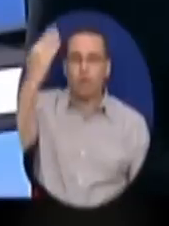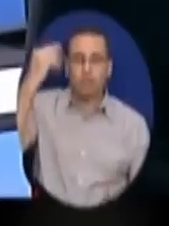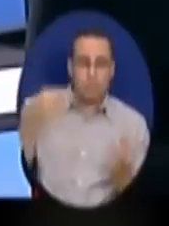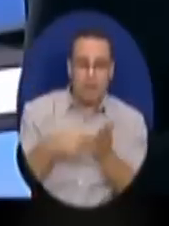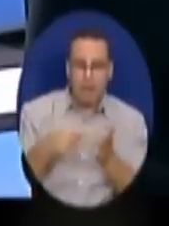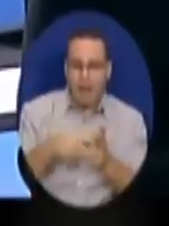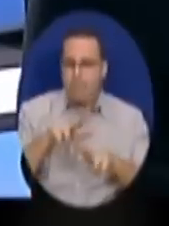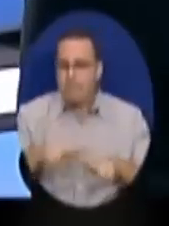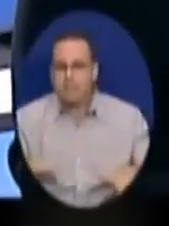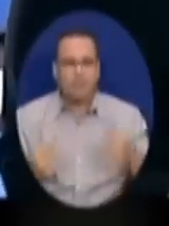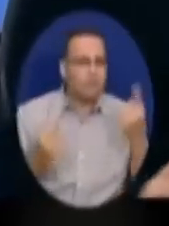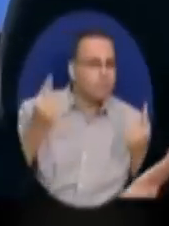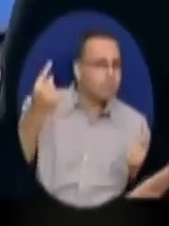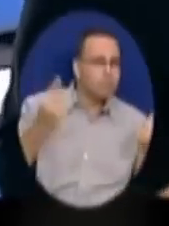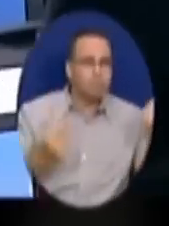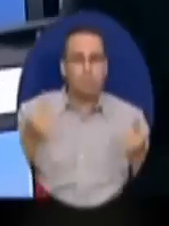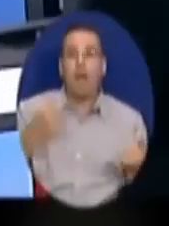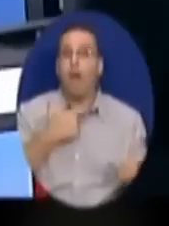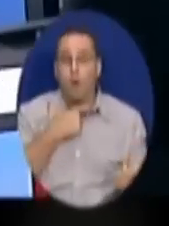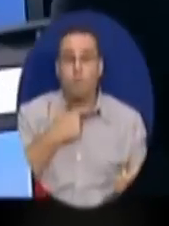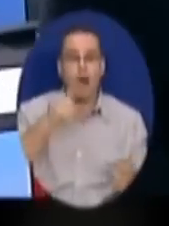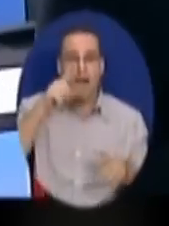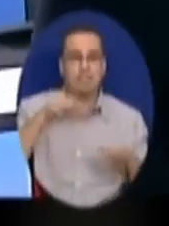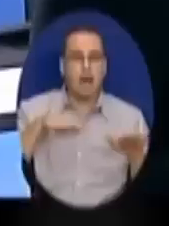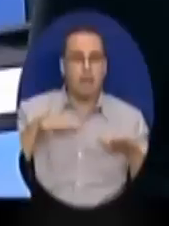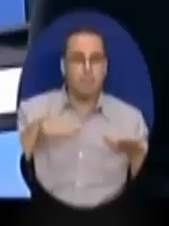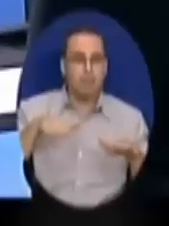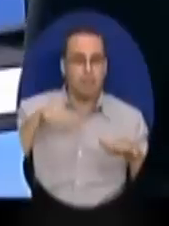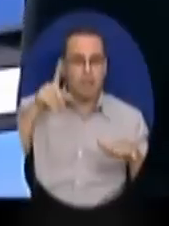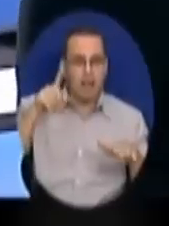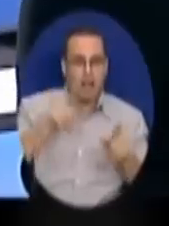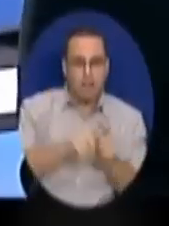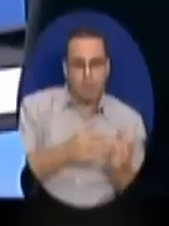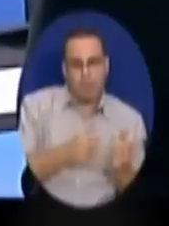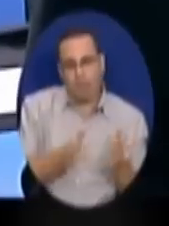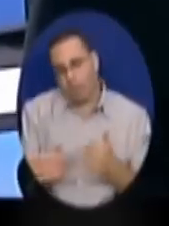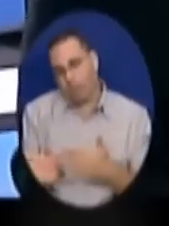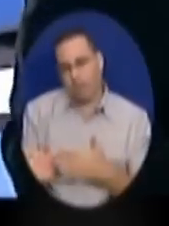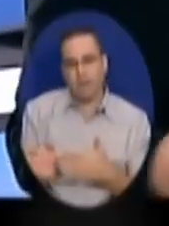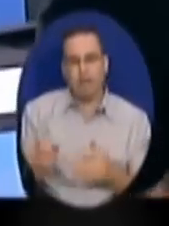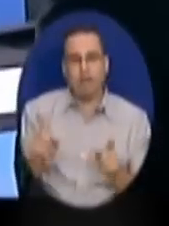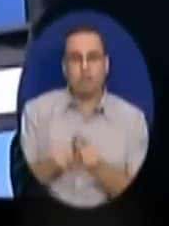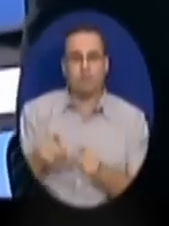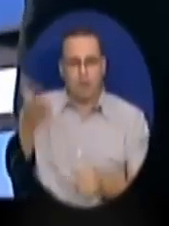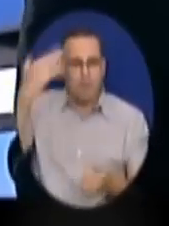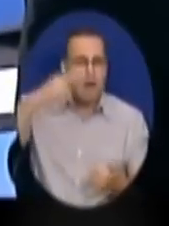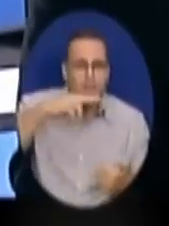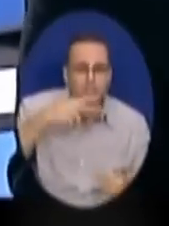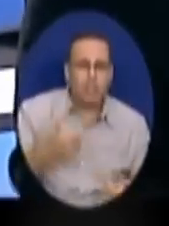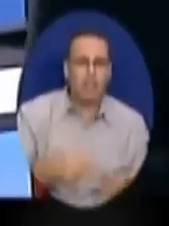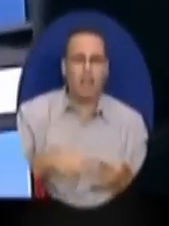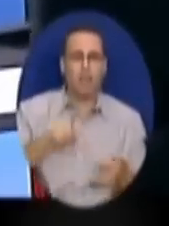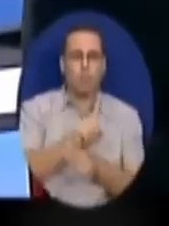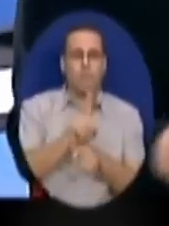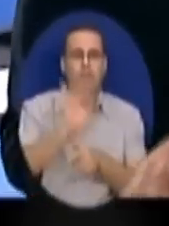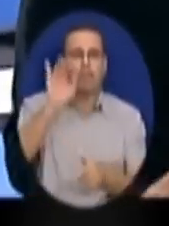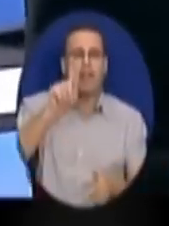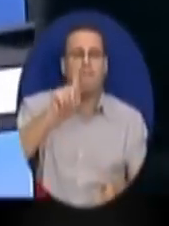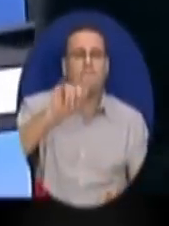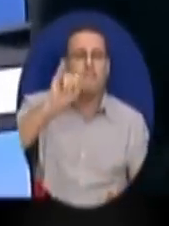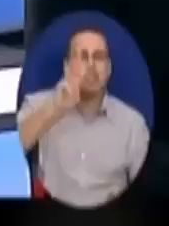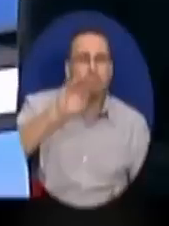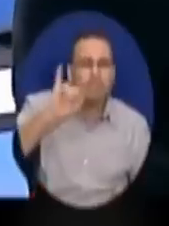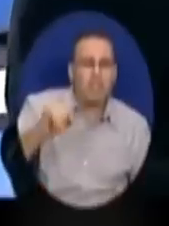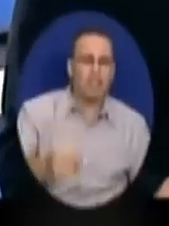בגלל מצבי חירום לאומיים המדינה גלשה למצבים לא דמוקרטיים זה היה בתקופת אלגריה בתקופת ושי בתקופת דרייפוס בכל מיני